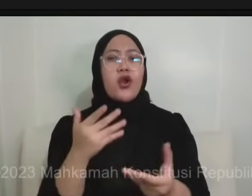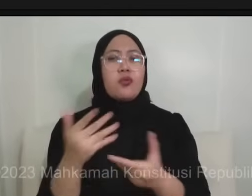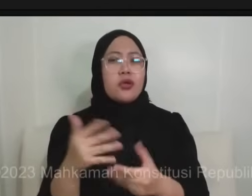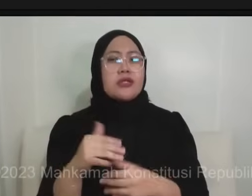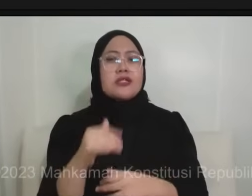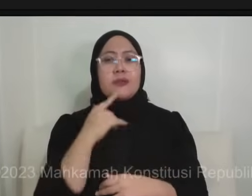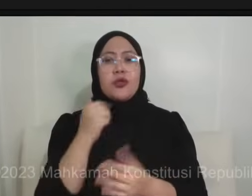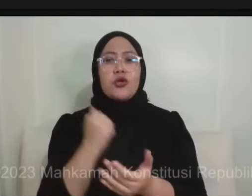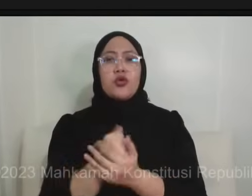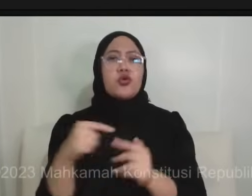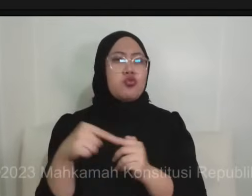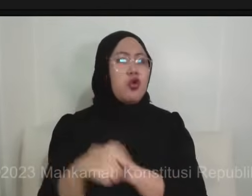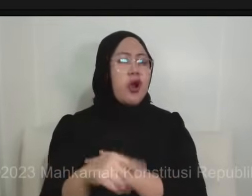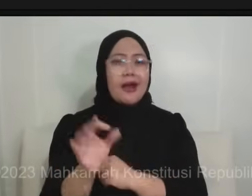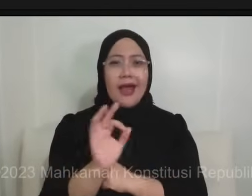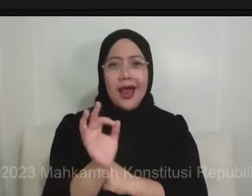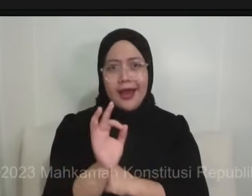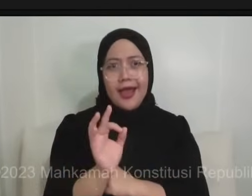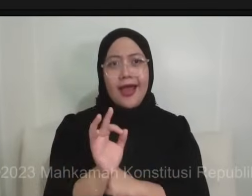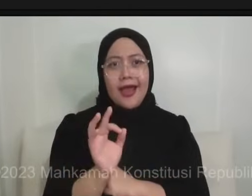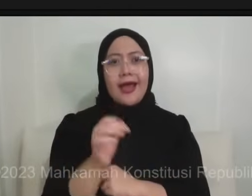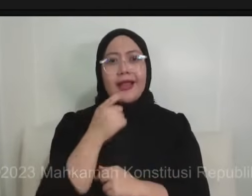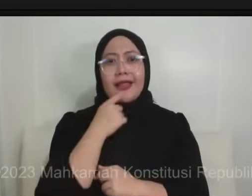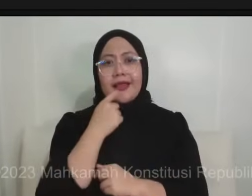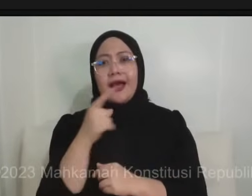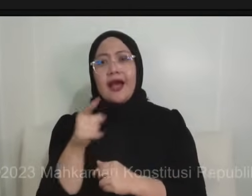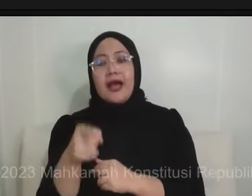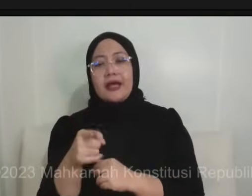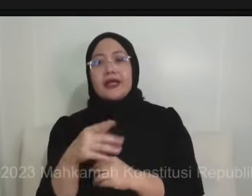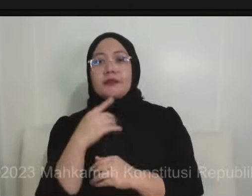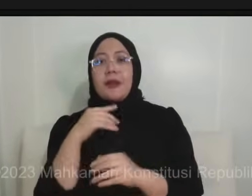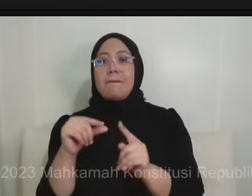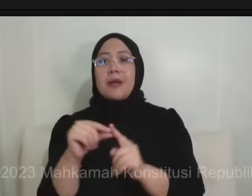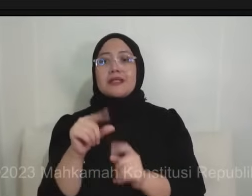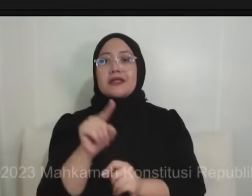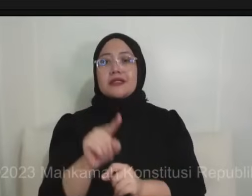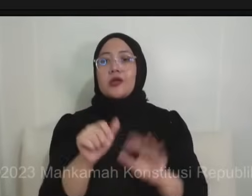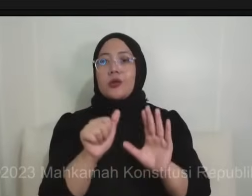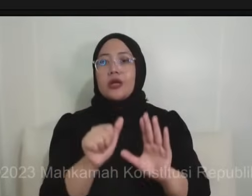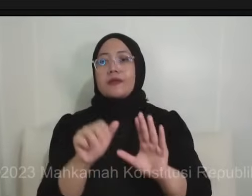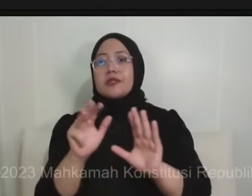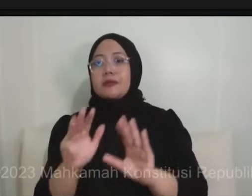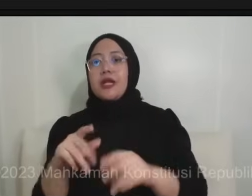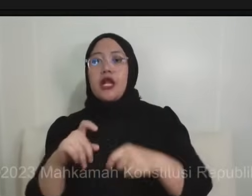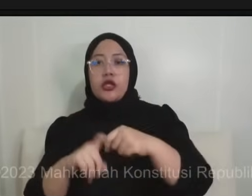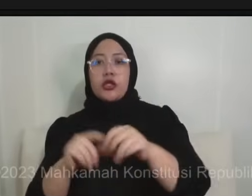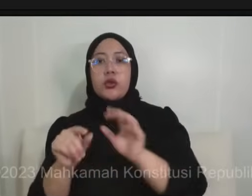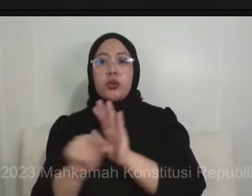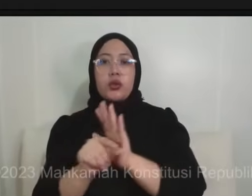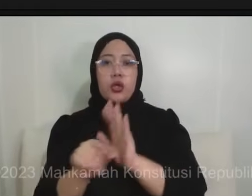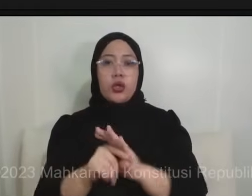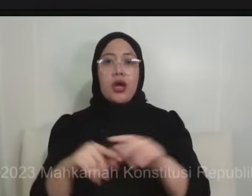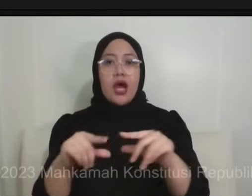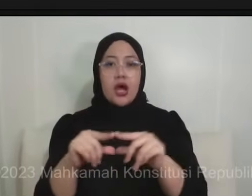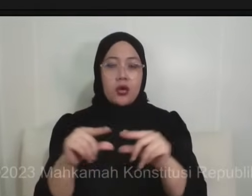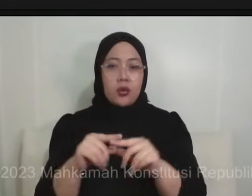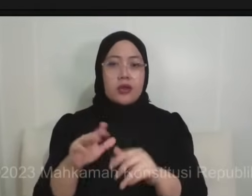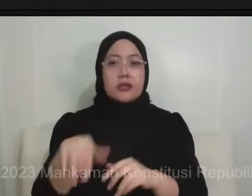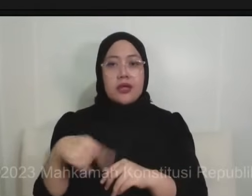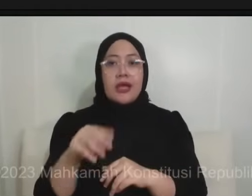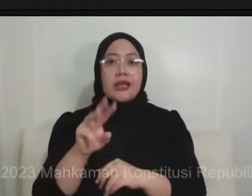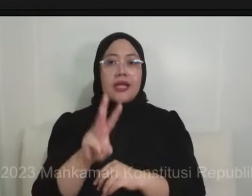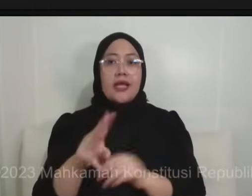ada l paninya dengan konstitusionalitas pasal 169 huruf q undang-undang aquo serta tiga persoalan